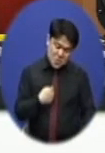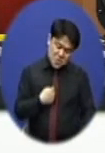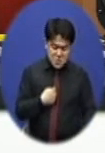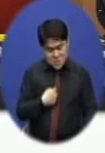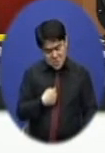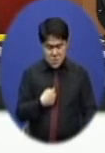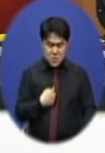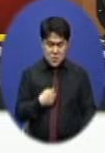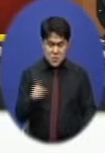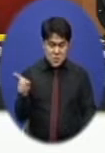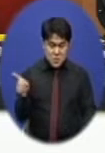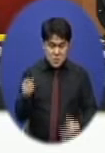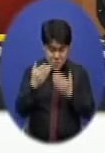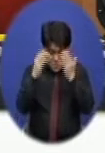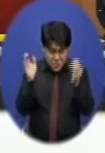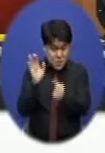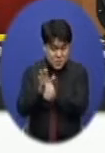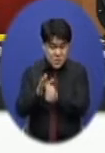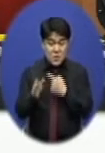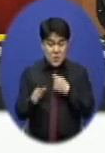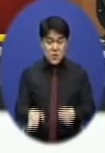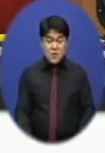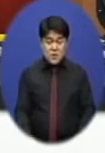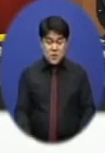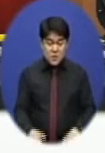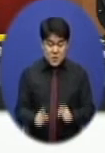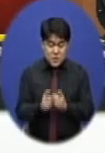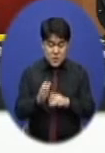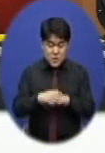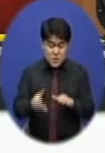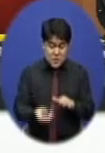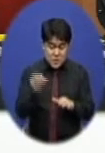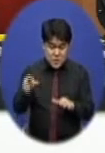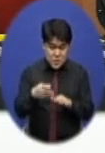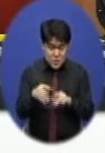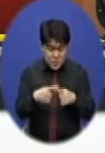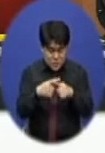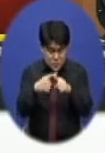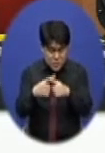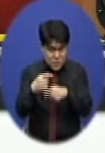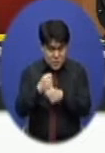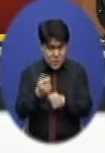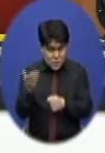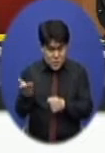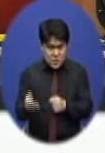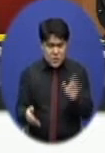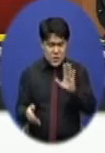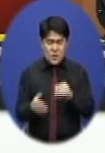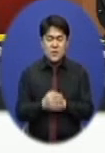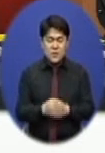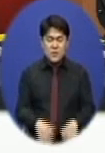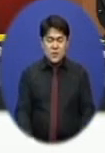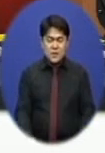오전... 봉사하시는 거예요? 네, 네. 무료? 네. 손으로 떠가지고? 네네. 코바늘로 떠서요? 아니요, 그냥 뜨개바늘로요.